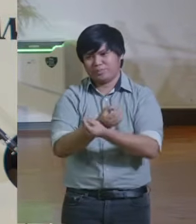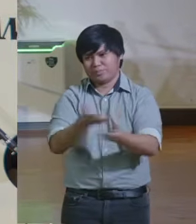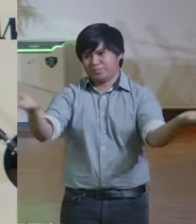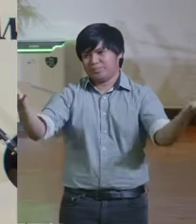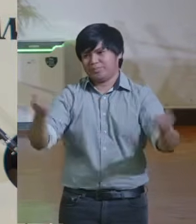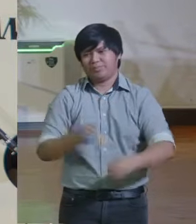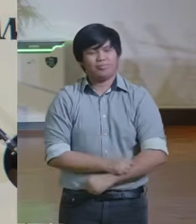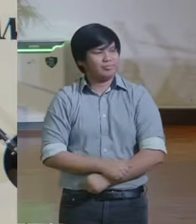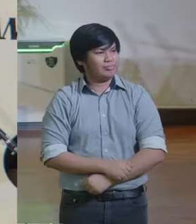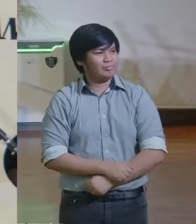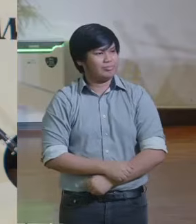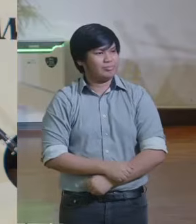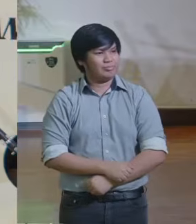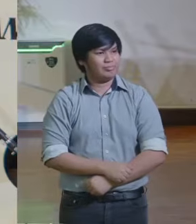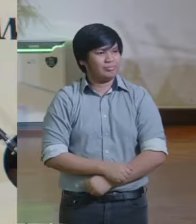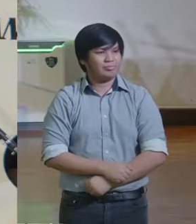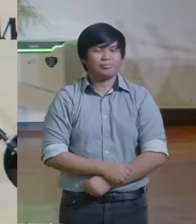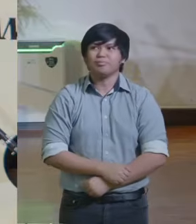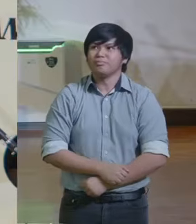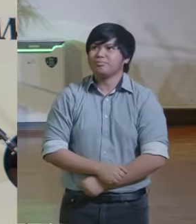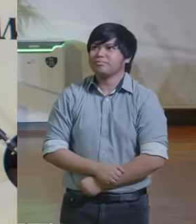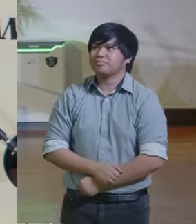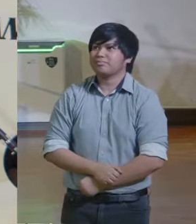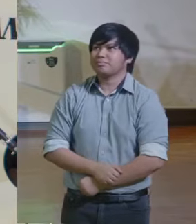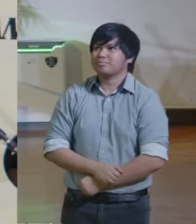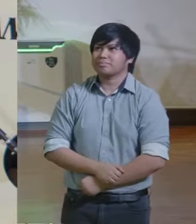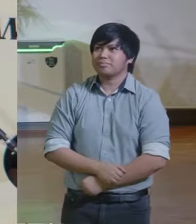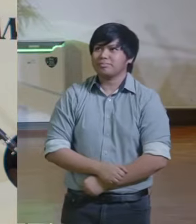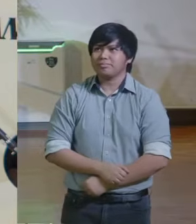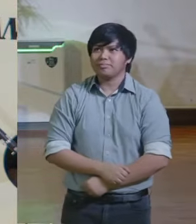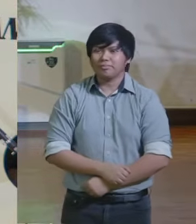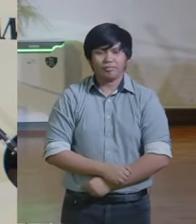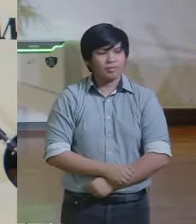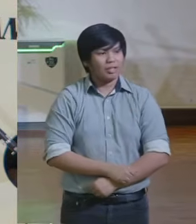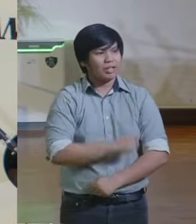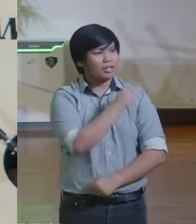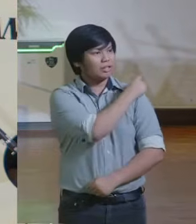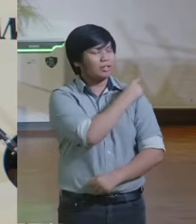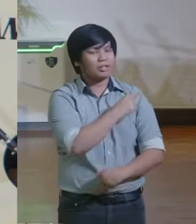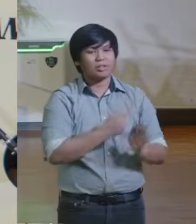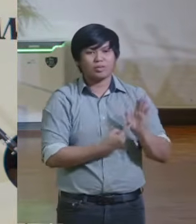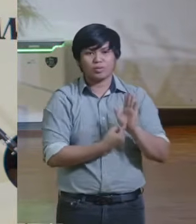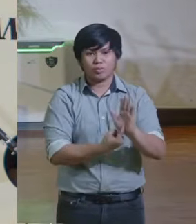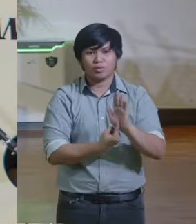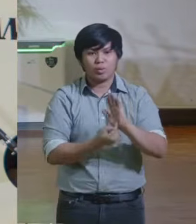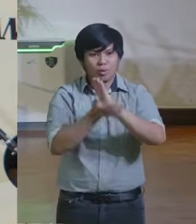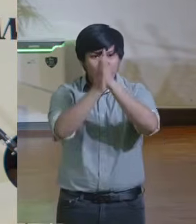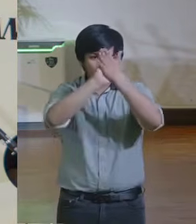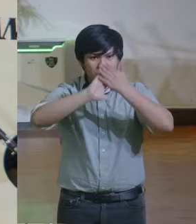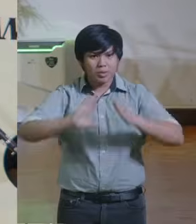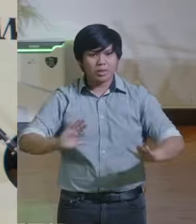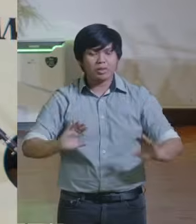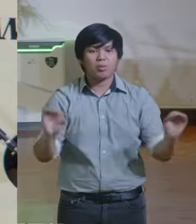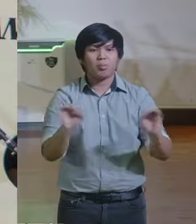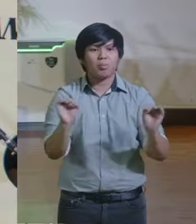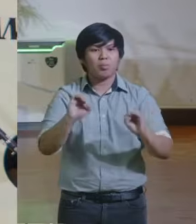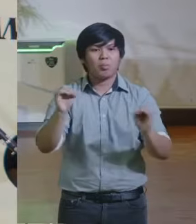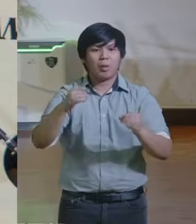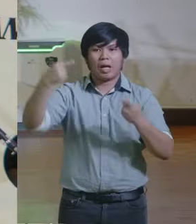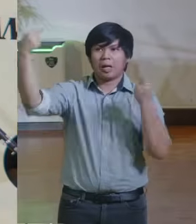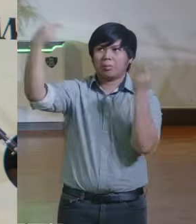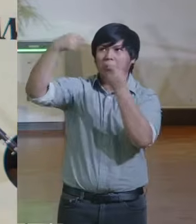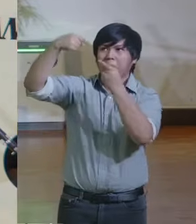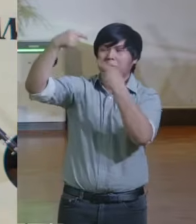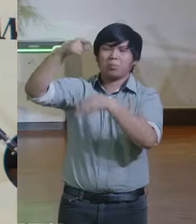Peace o shalom o Irene sa Greek, ang absence of hostility between God and man. Tayo po